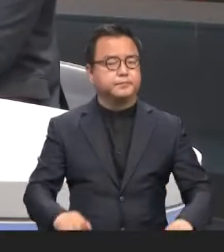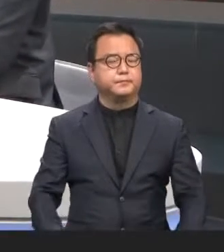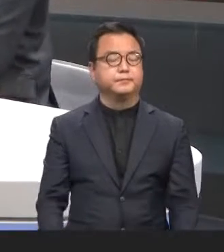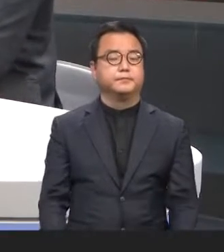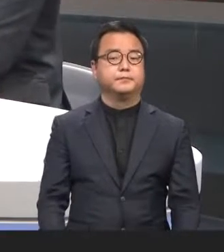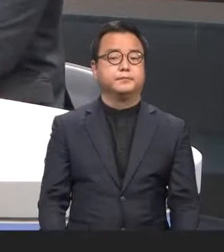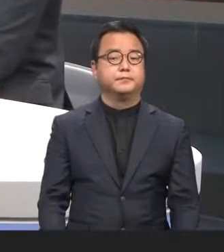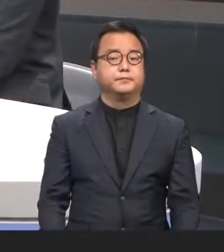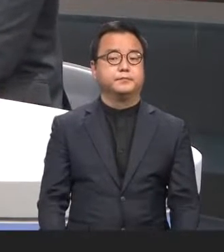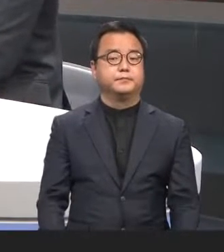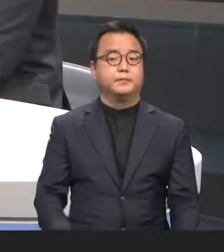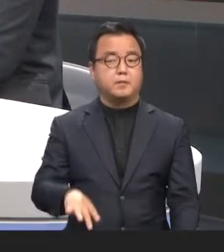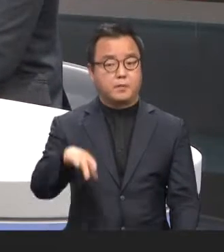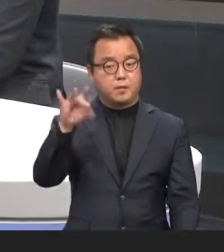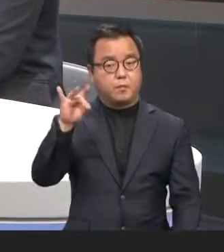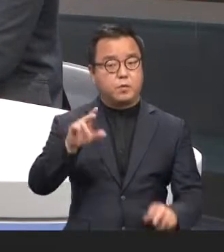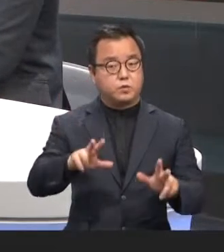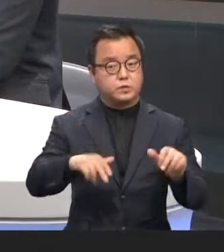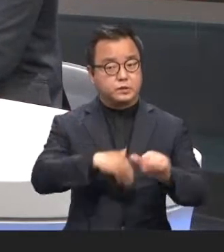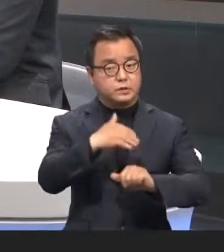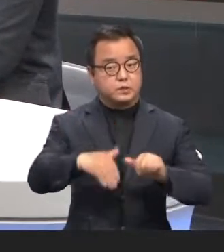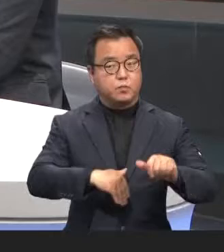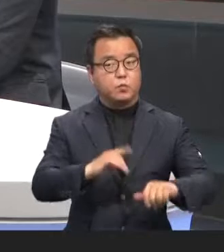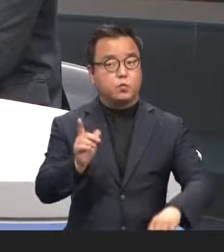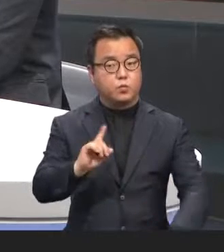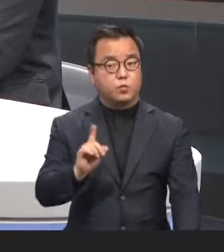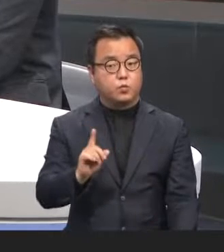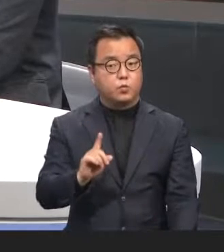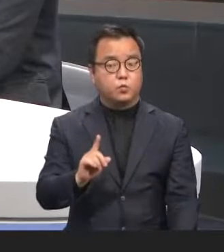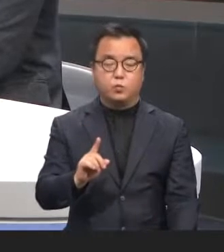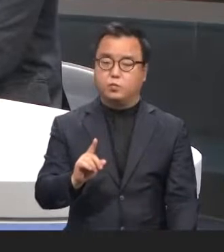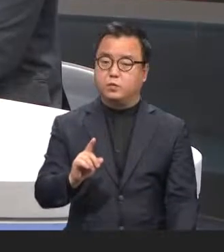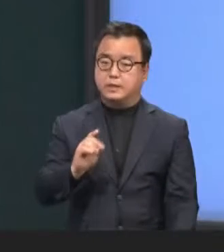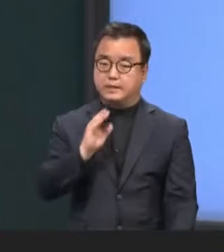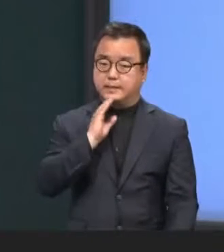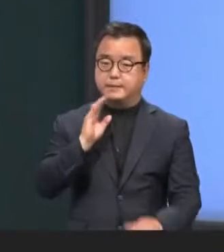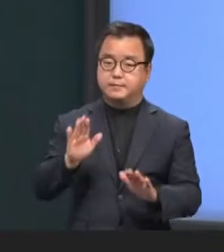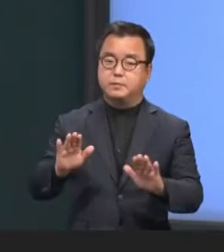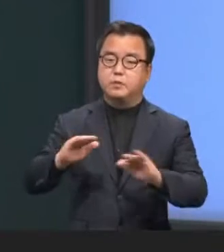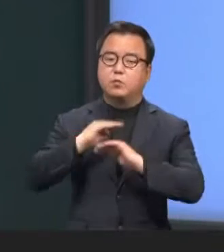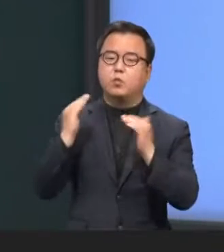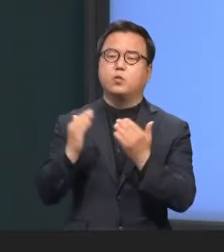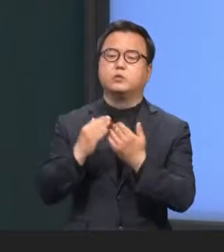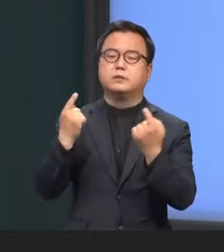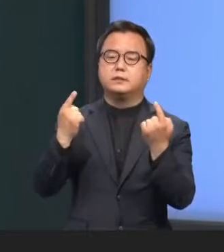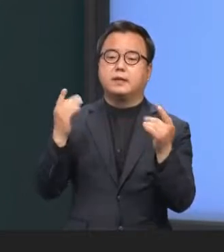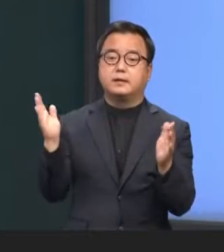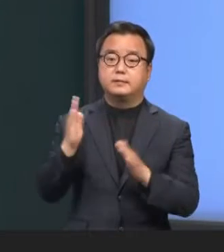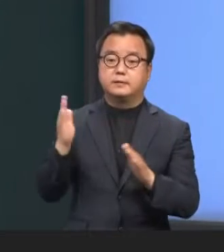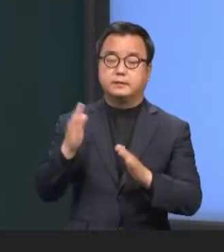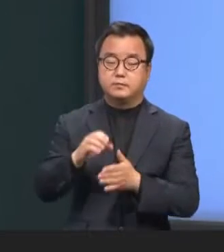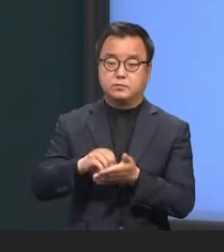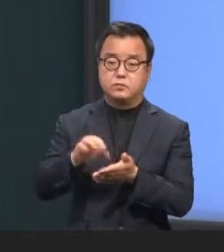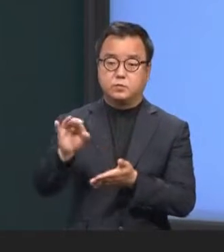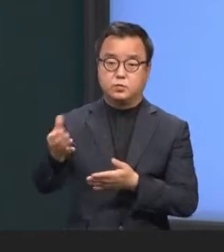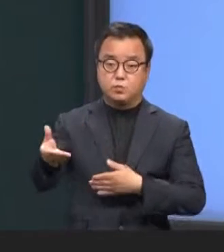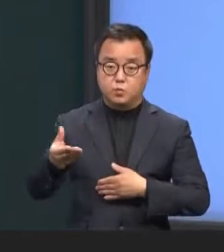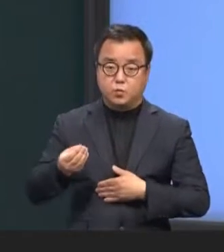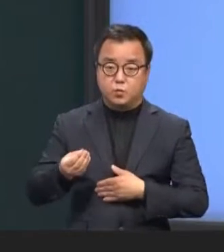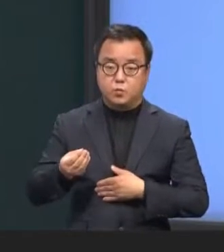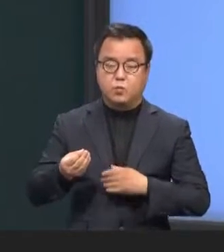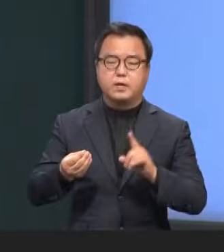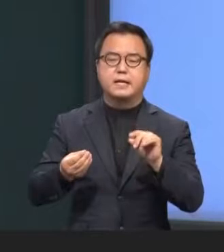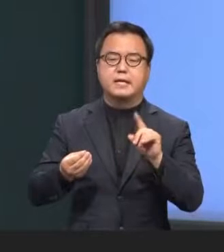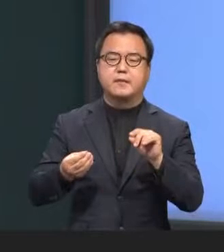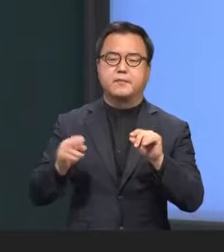4 아 먼저 현재 상황 어떤 상황인 겁니까 네 우선 모든 대학생들의 학자금 대출을 1만 달러 탕감 해주겠다